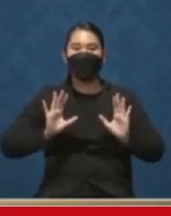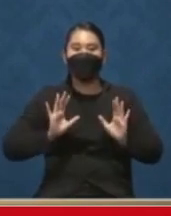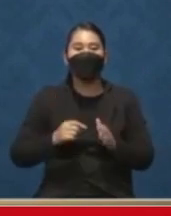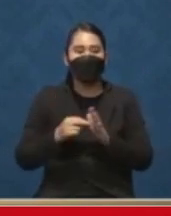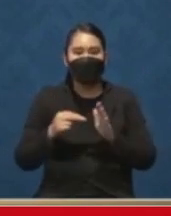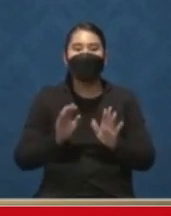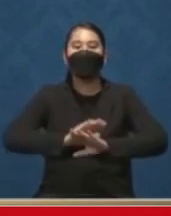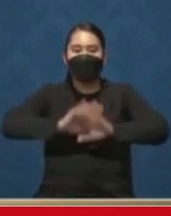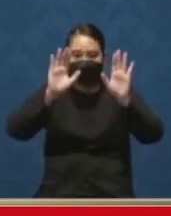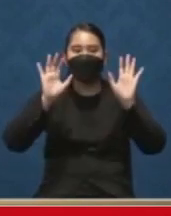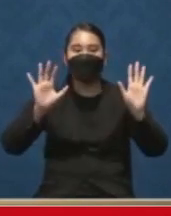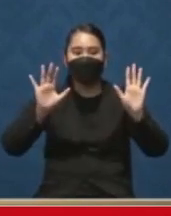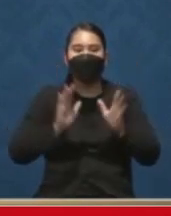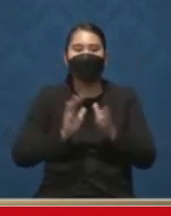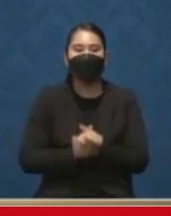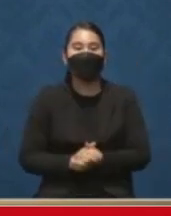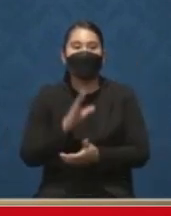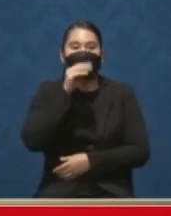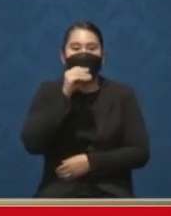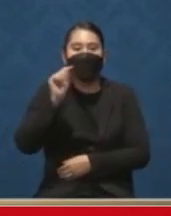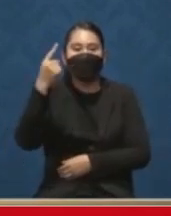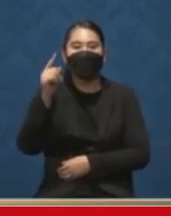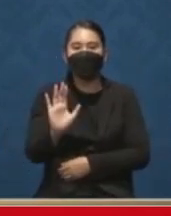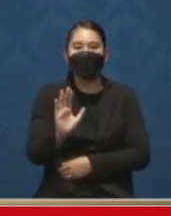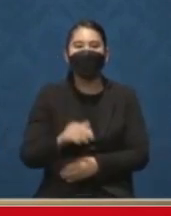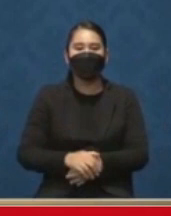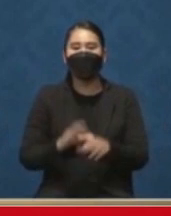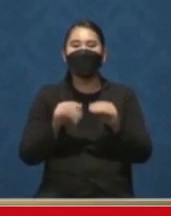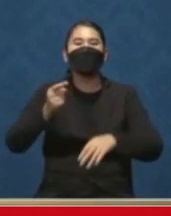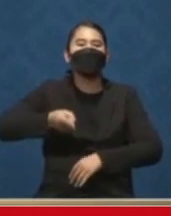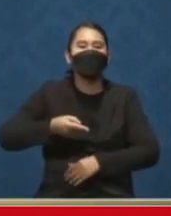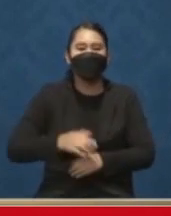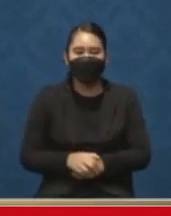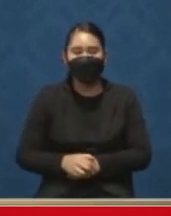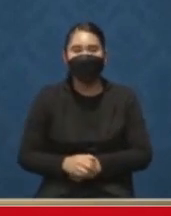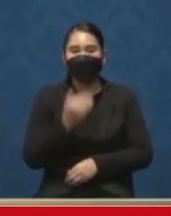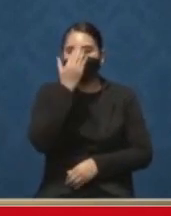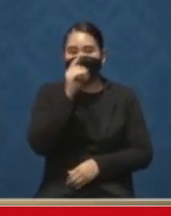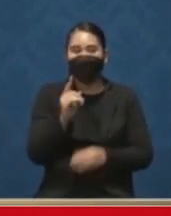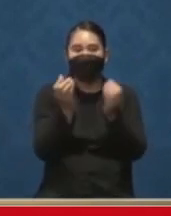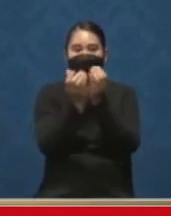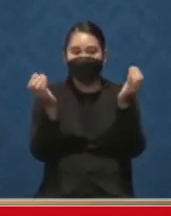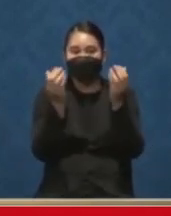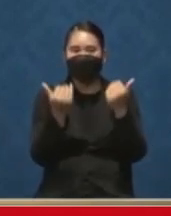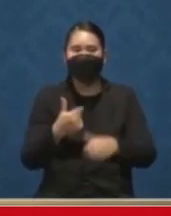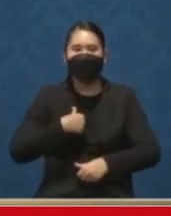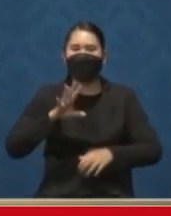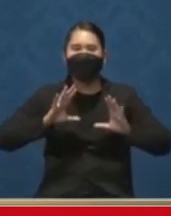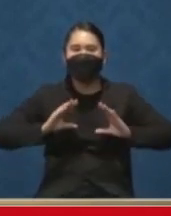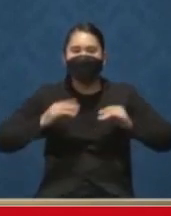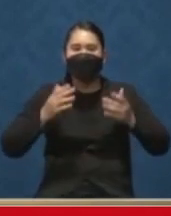ยเลิกเอามาในนี้เลิกเอามาในรัฐสภาไม่ต้องพูดถึงกันอีกอยู่กันไปอย่างนี้เพราะอะไรฮะรัฐนูน